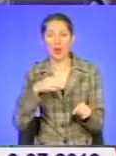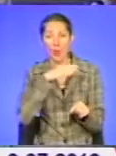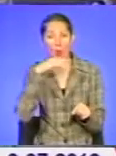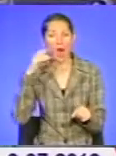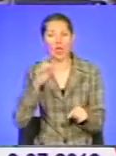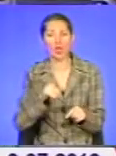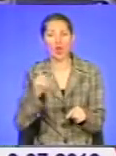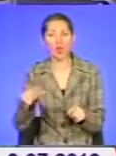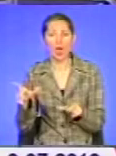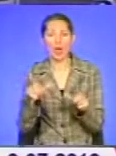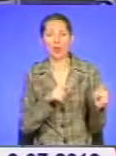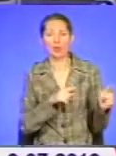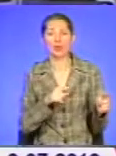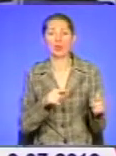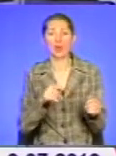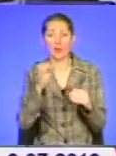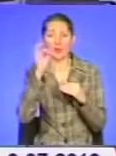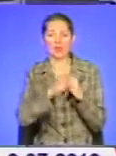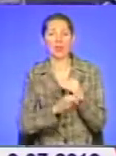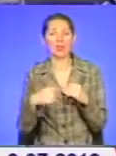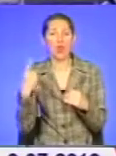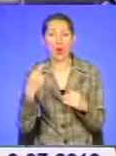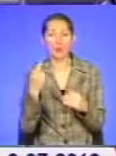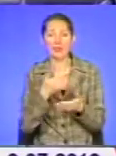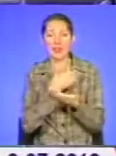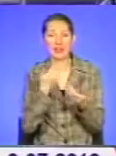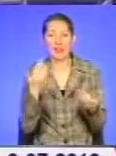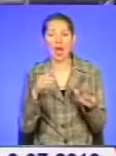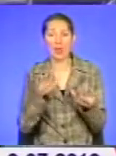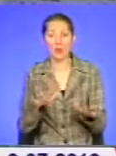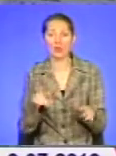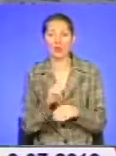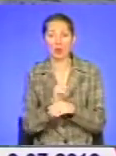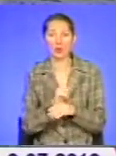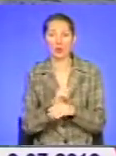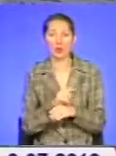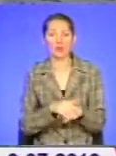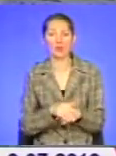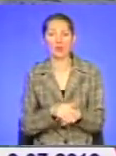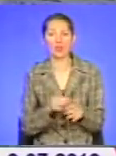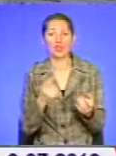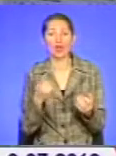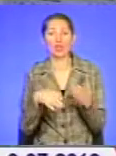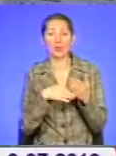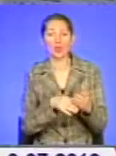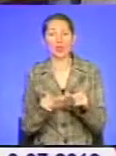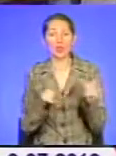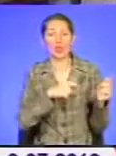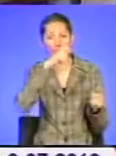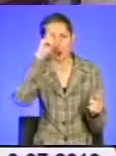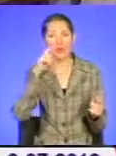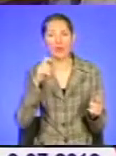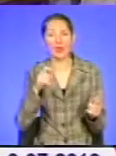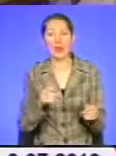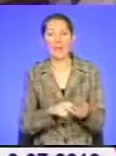їде в крайній західній області, і тому немає місця саме в Тернопіль. Ще один спосіб добратися на південь – з пересадкою